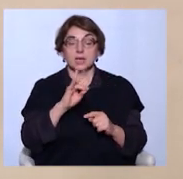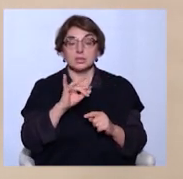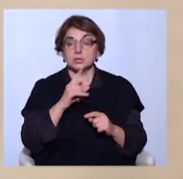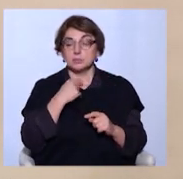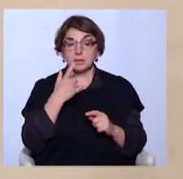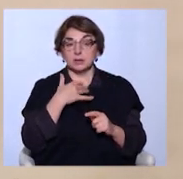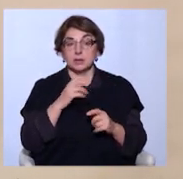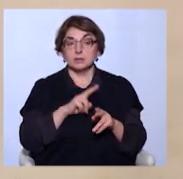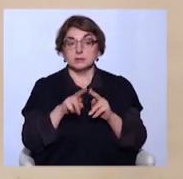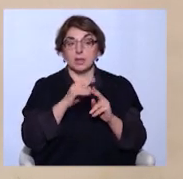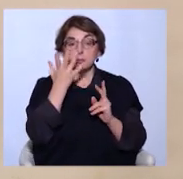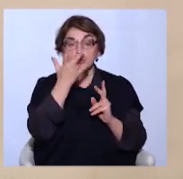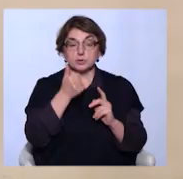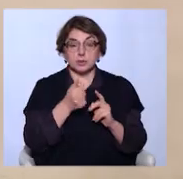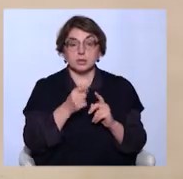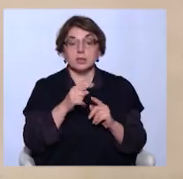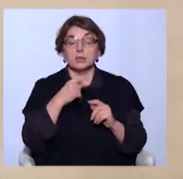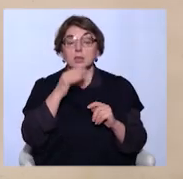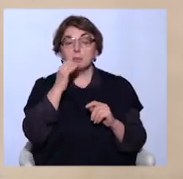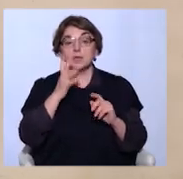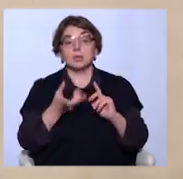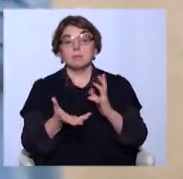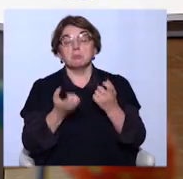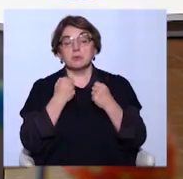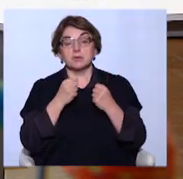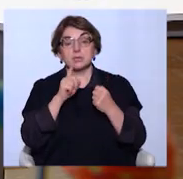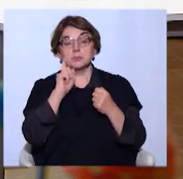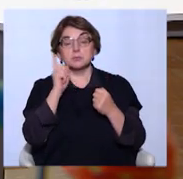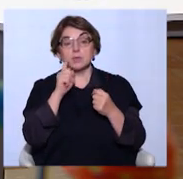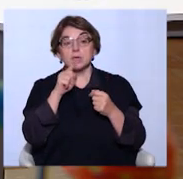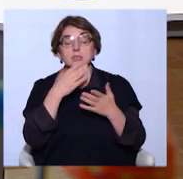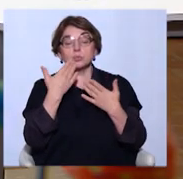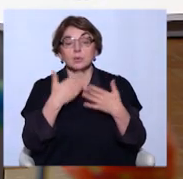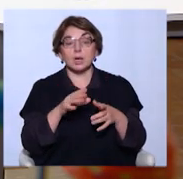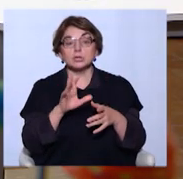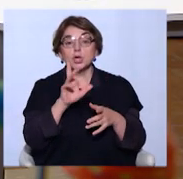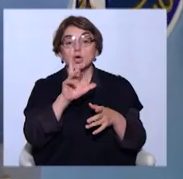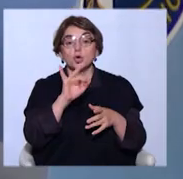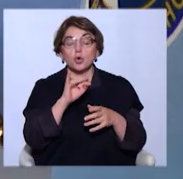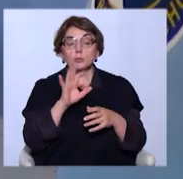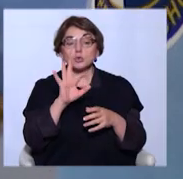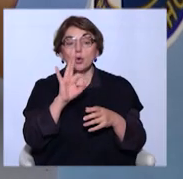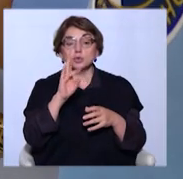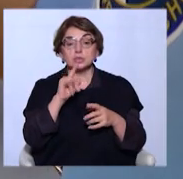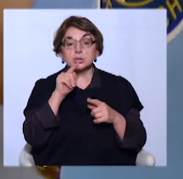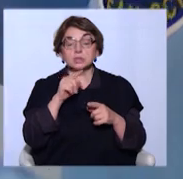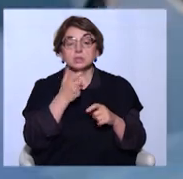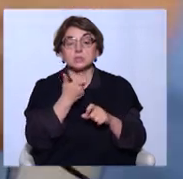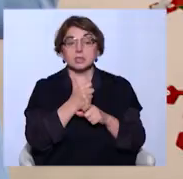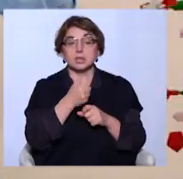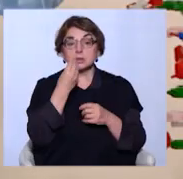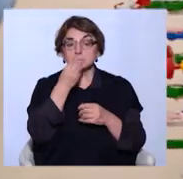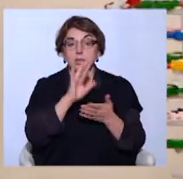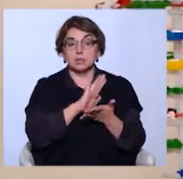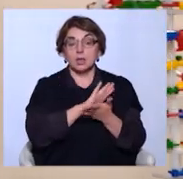და გახდა მწვანე. ეს მწვანე შეფერილობა კი არის ქრომის ოქსიდი. და აქვე გეტყვით იმასაც, რომ ის